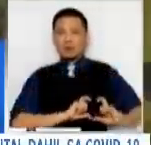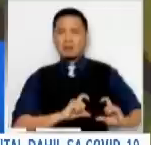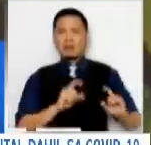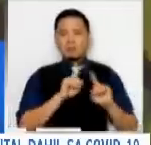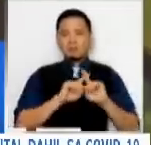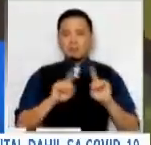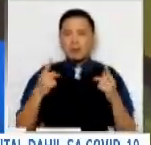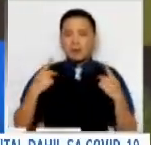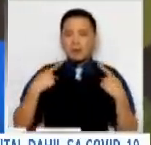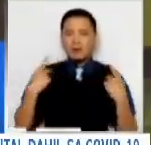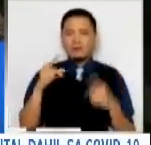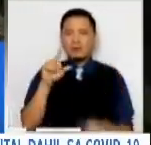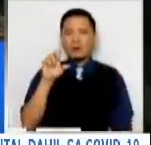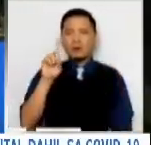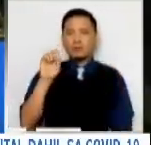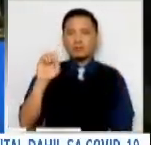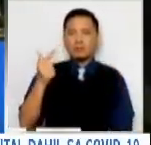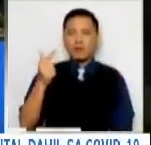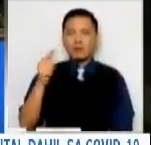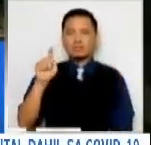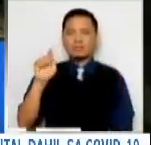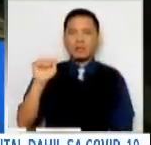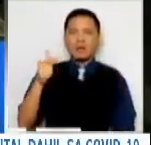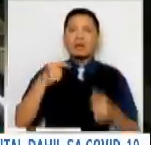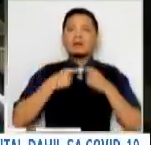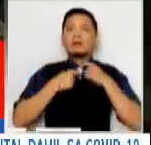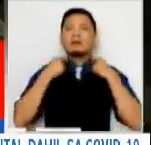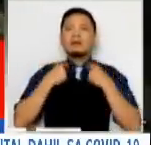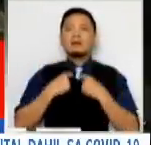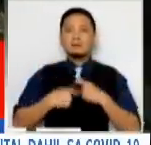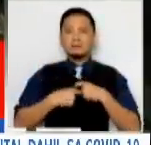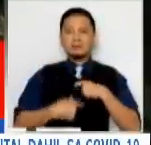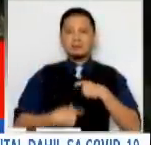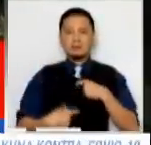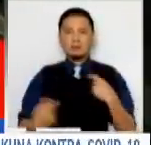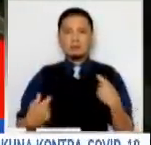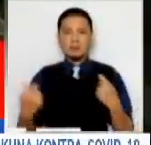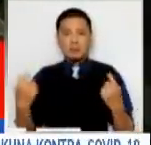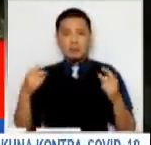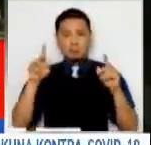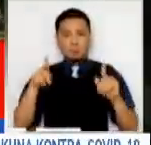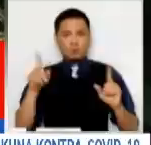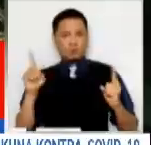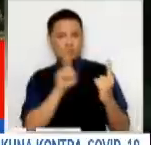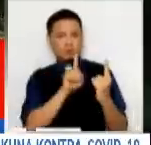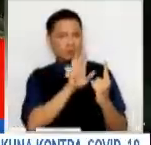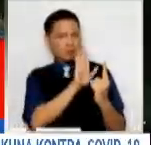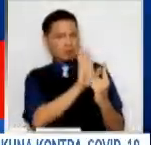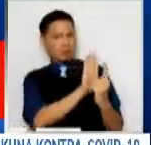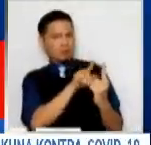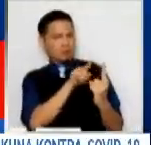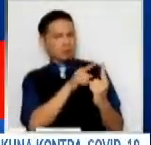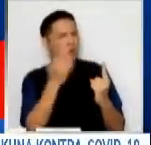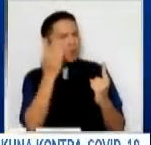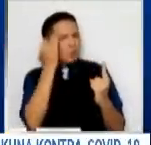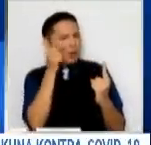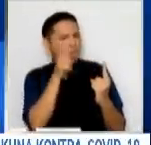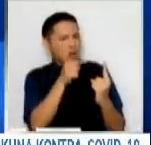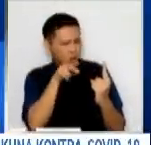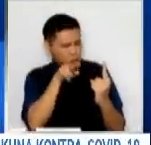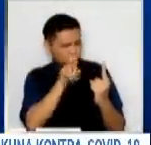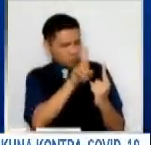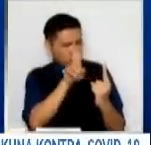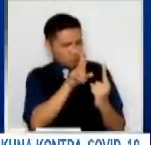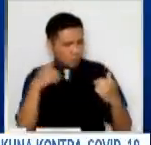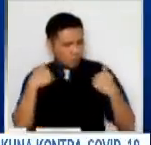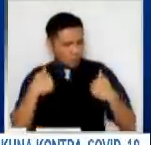tag. Tinanong ko siya, bakit ganyan ang uniform mo? Ang sagot niya sa akin ay wala na daw siyang maisuot. Hiningan siya ng ID